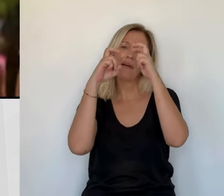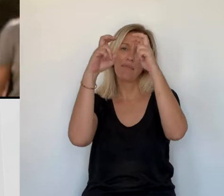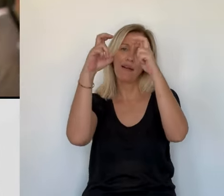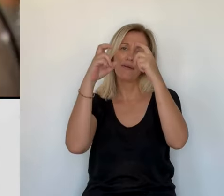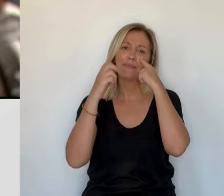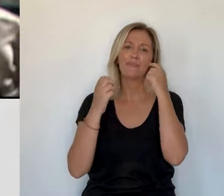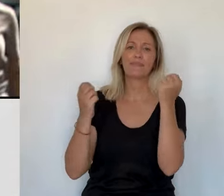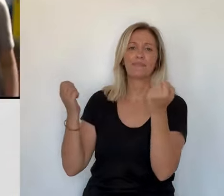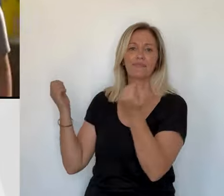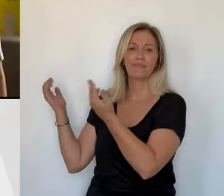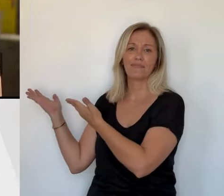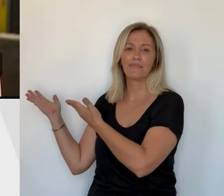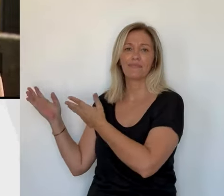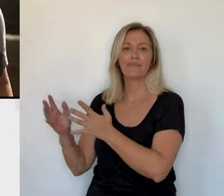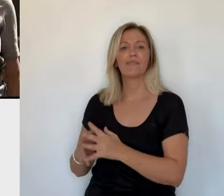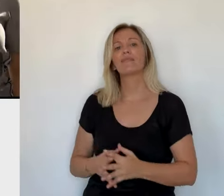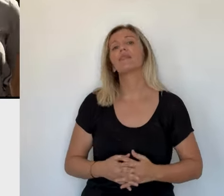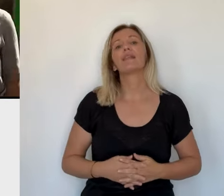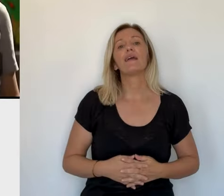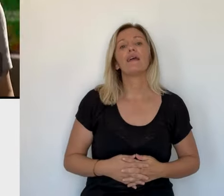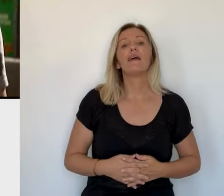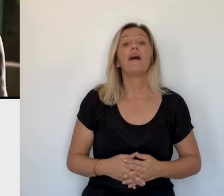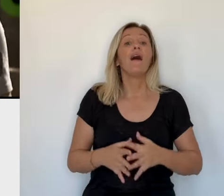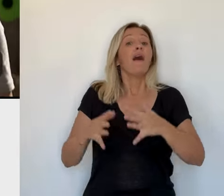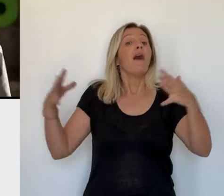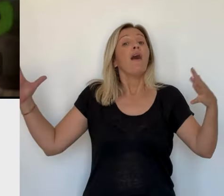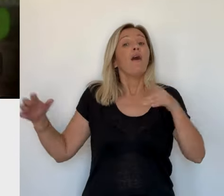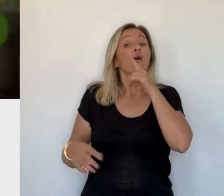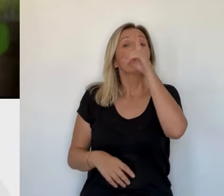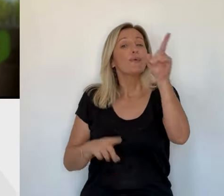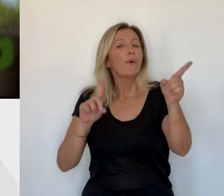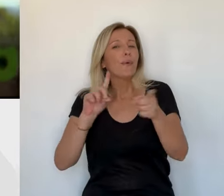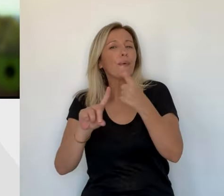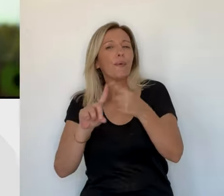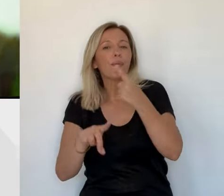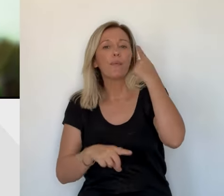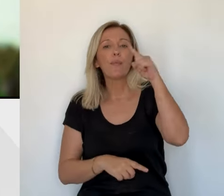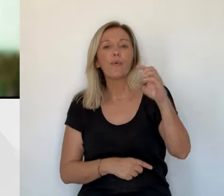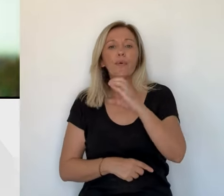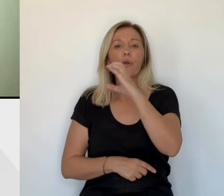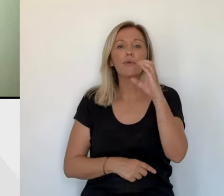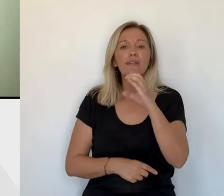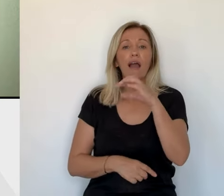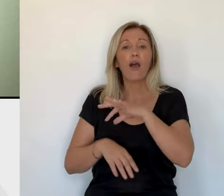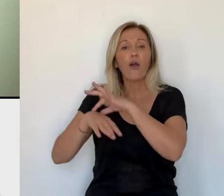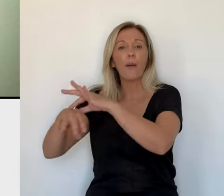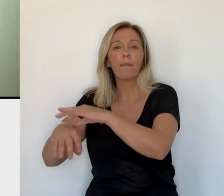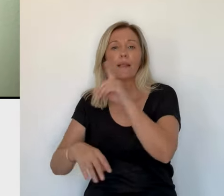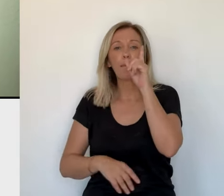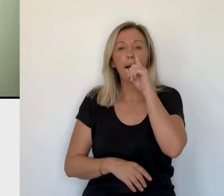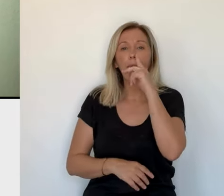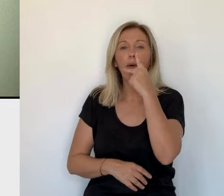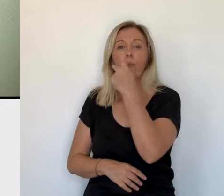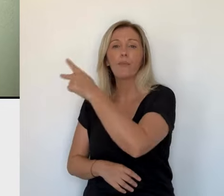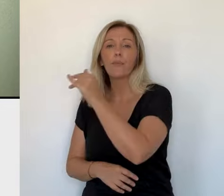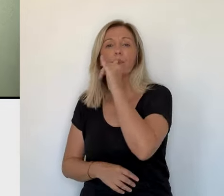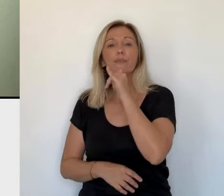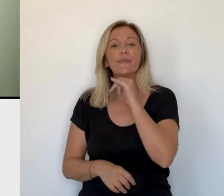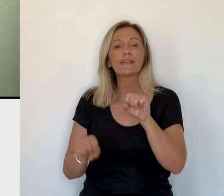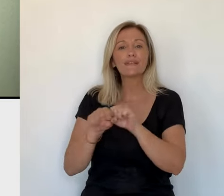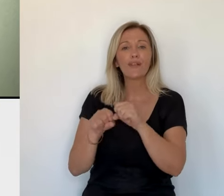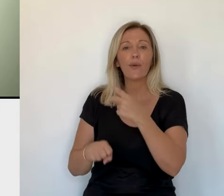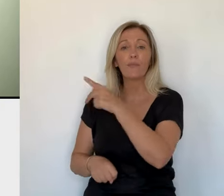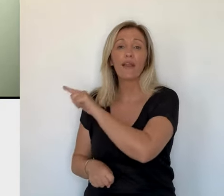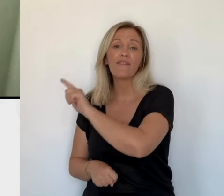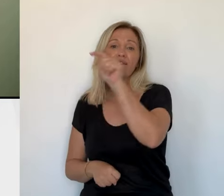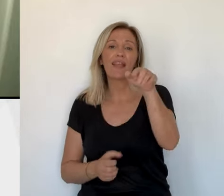C'est un grand jour pour Claudia. Accompagnée de sa mère et de sa jeune sœur, la future étudiante vient formaliser son inscription au Crous et récupérer